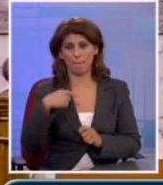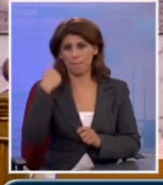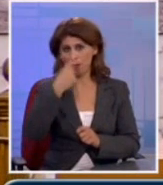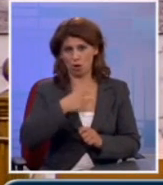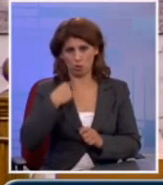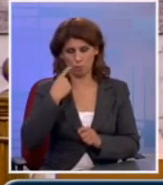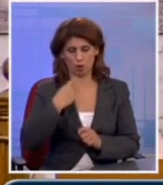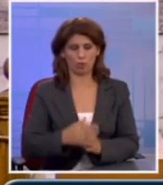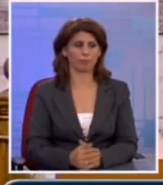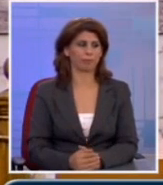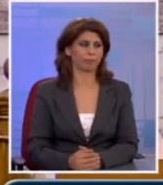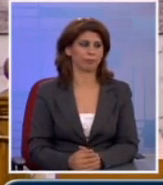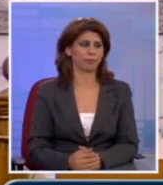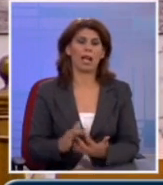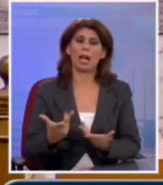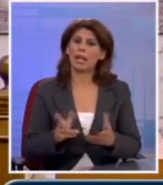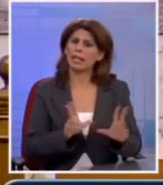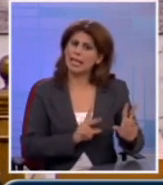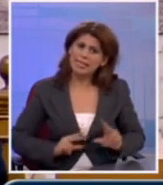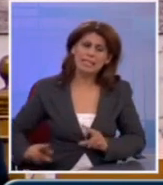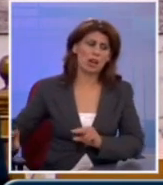προσωπικό αλλά και συλλογικό.